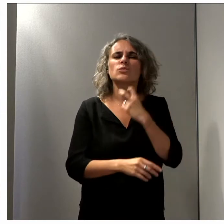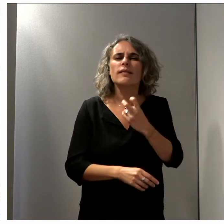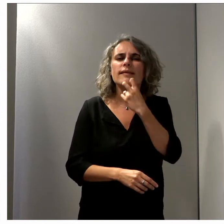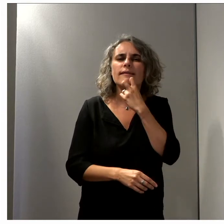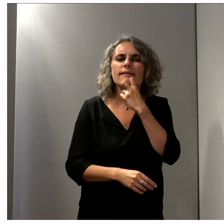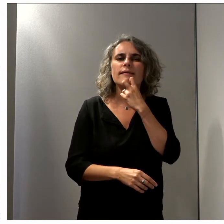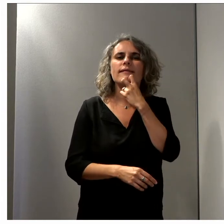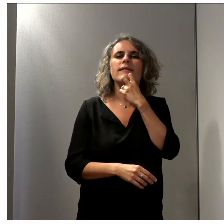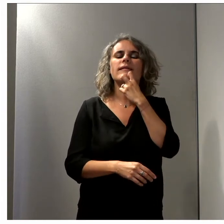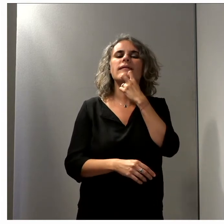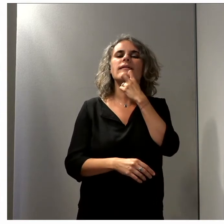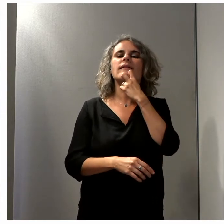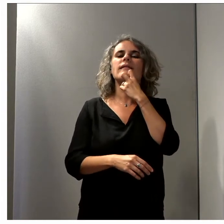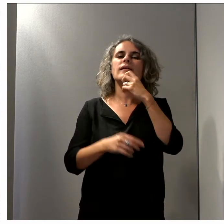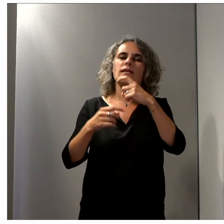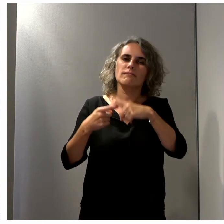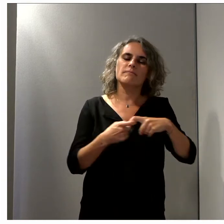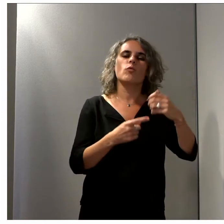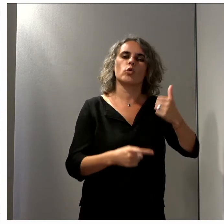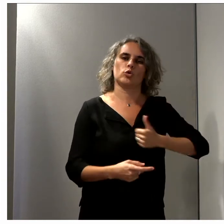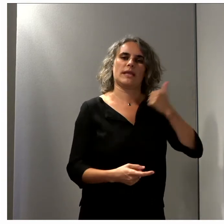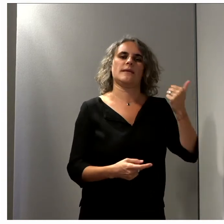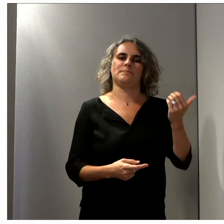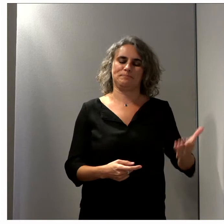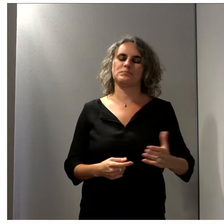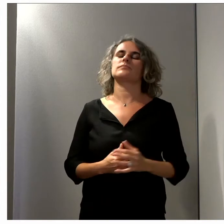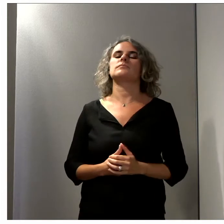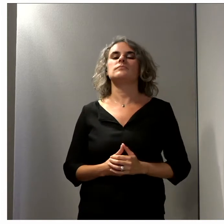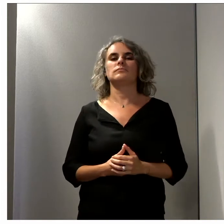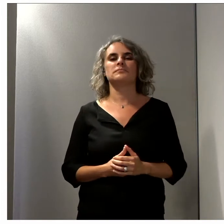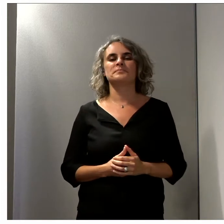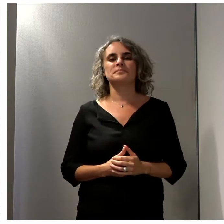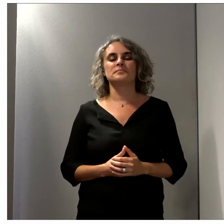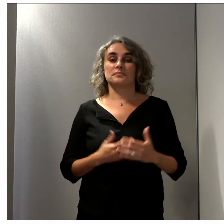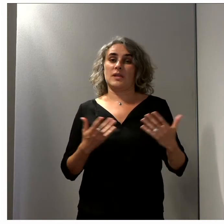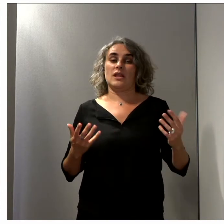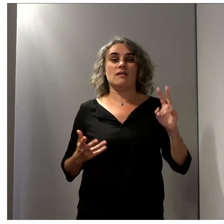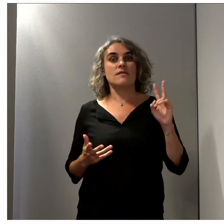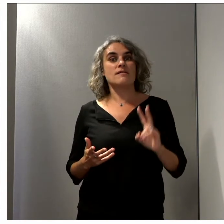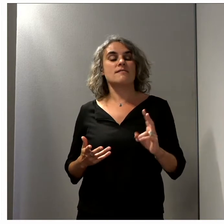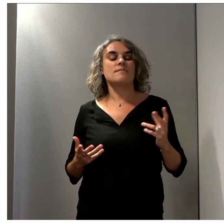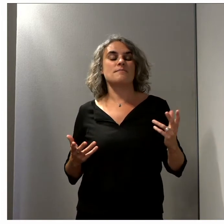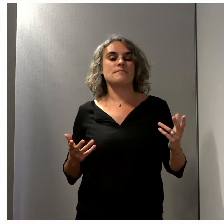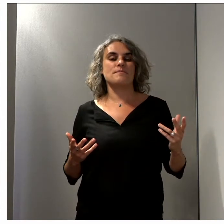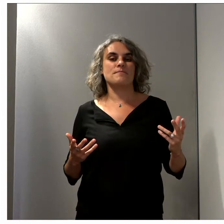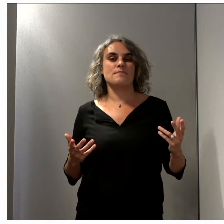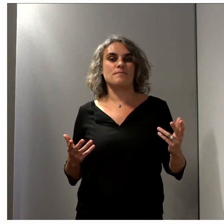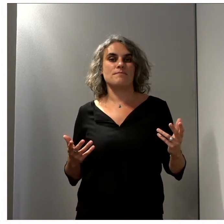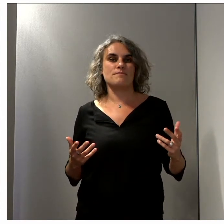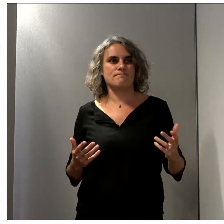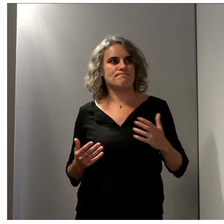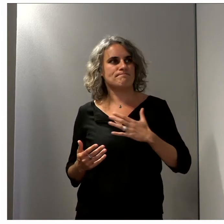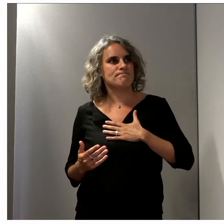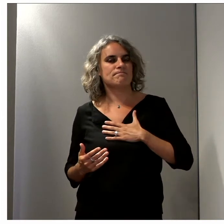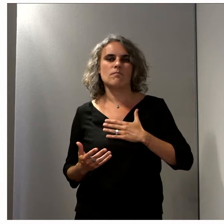citoyenneté et l'autonomie. Et en fait, c'est quelque chose que on a eu à cœur